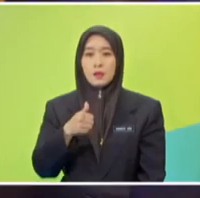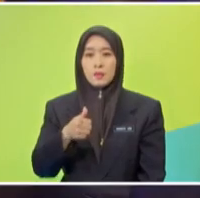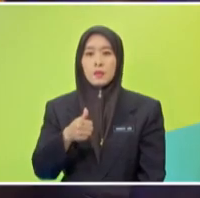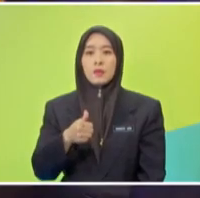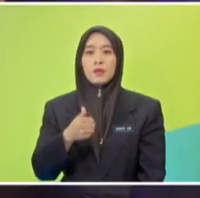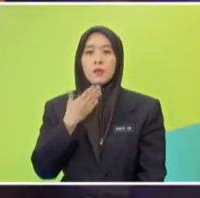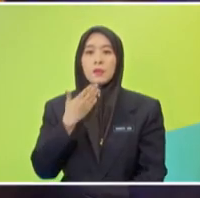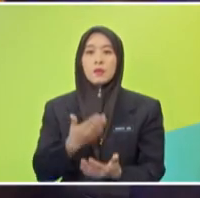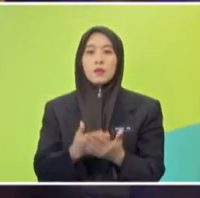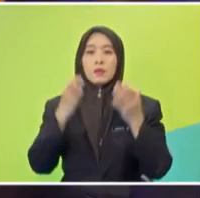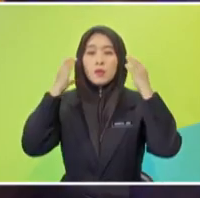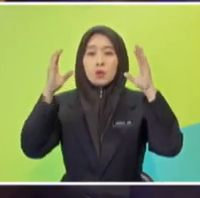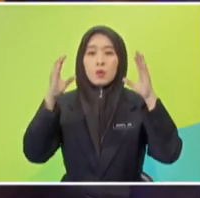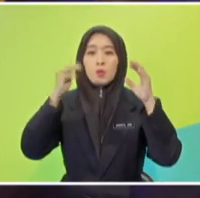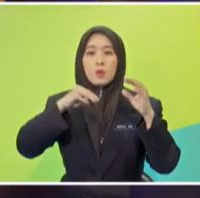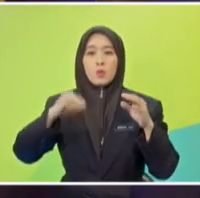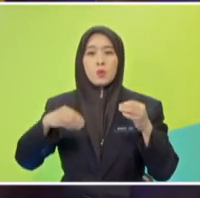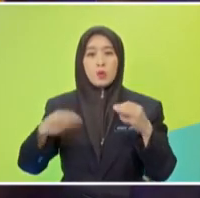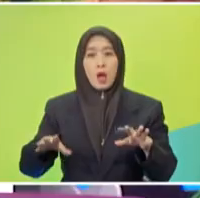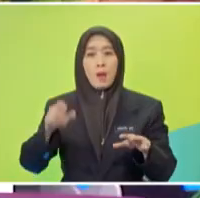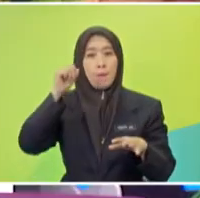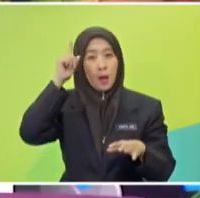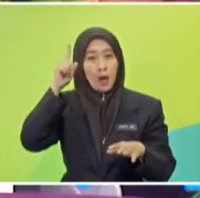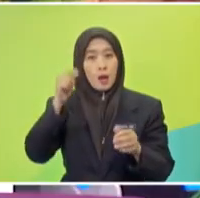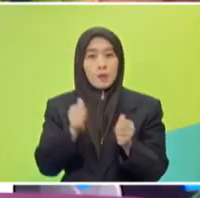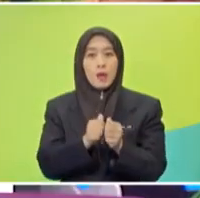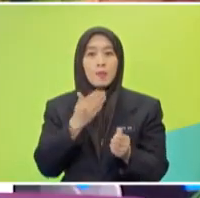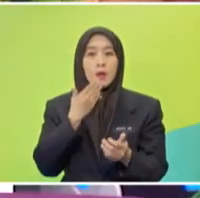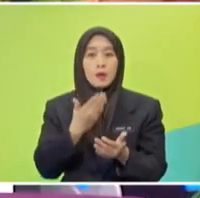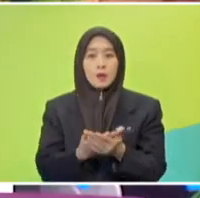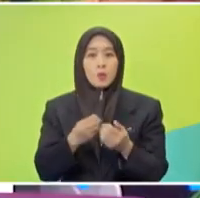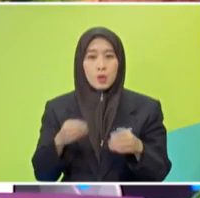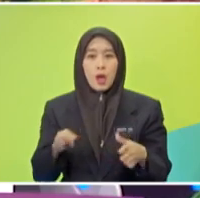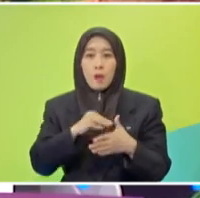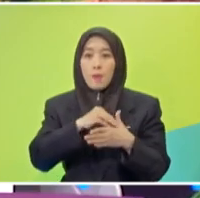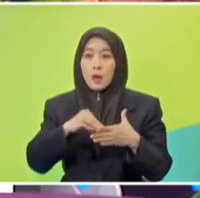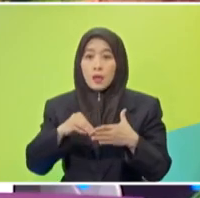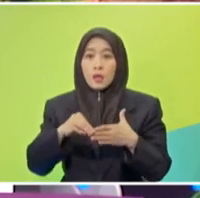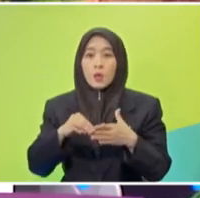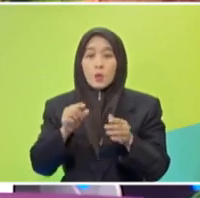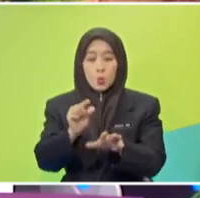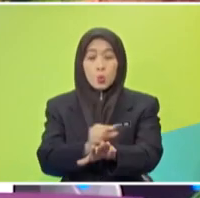jelas Mereka pun nampaknya udah Mahir menggunakan